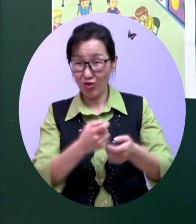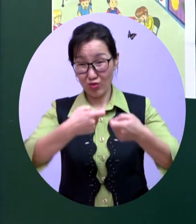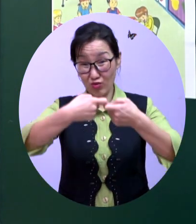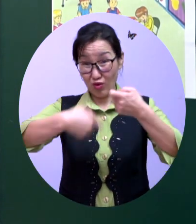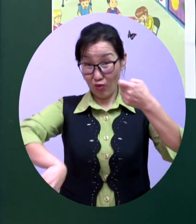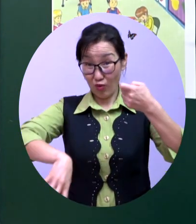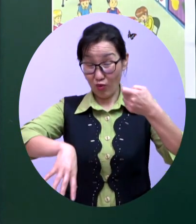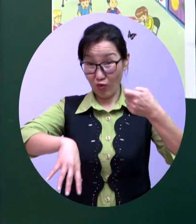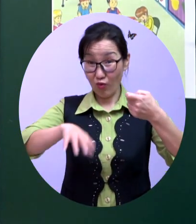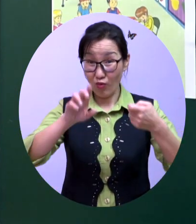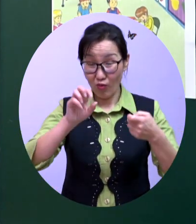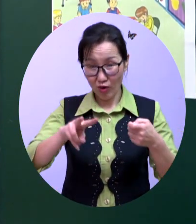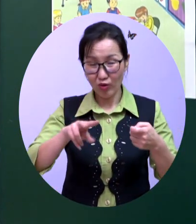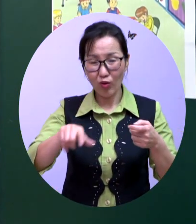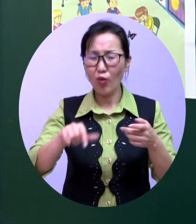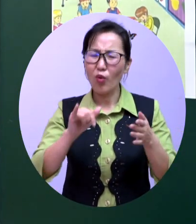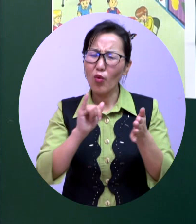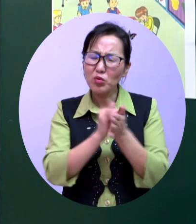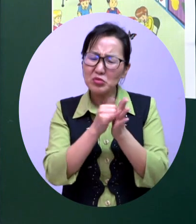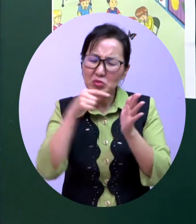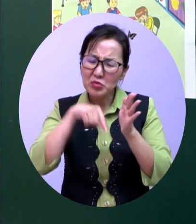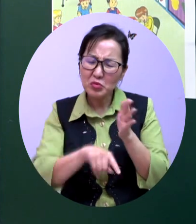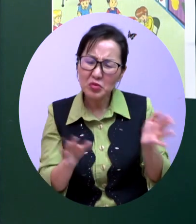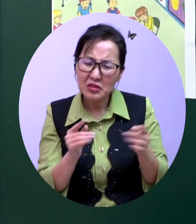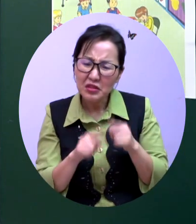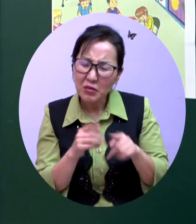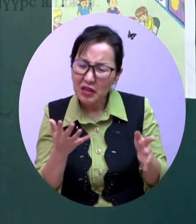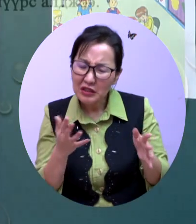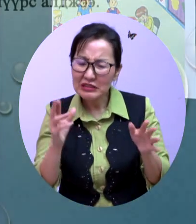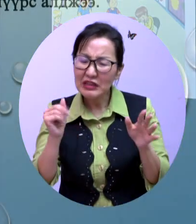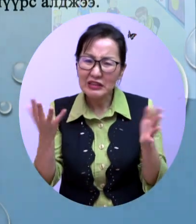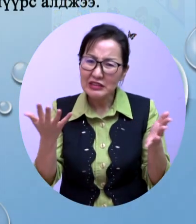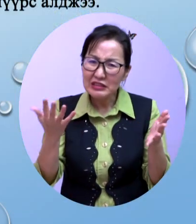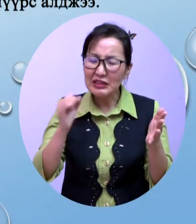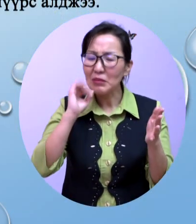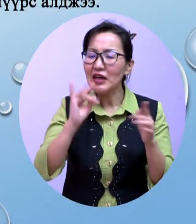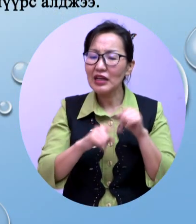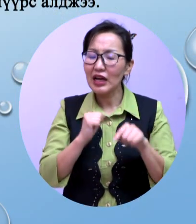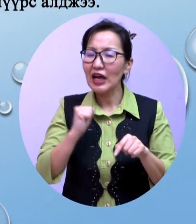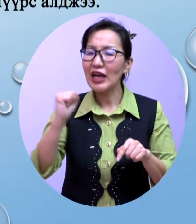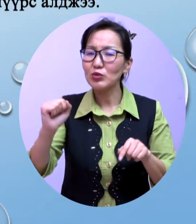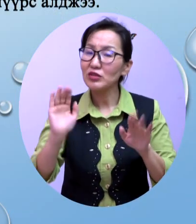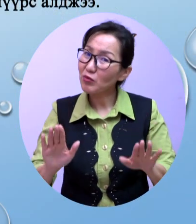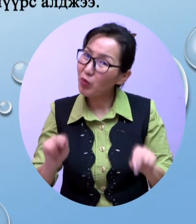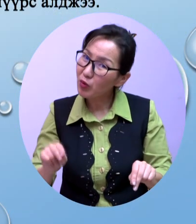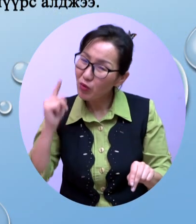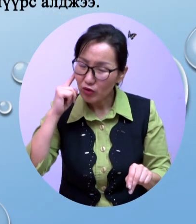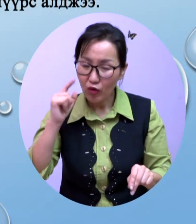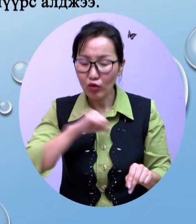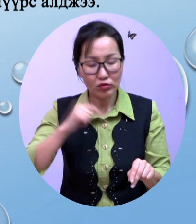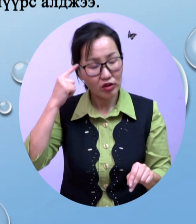Хэрвээ тохирохгүй байгаа бол учир шалтгааны ямар асуултууд тавьж болохыг хүүхдүүд та нар эргэцүүлэн